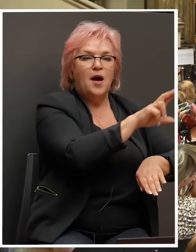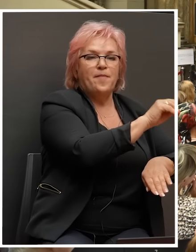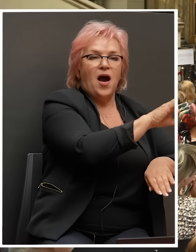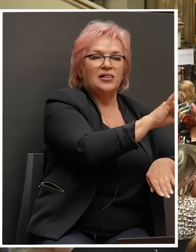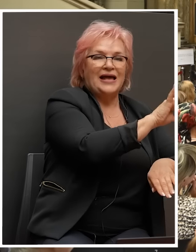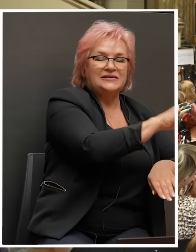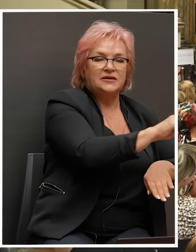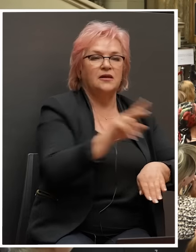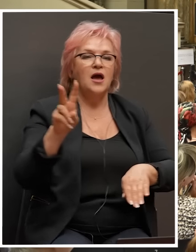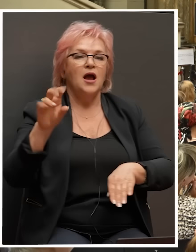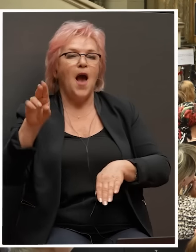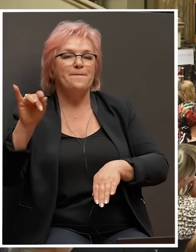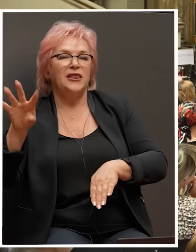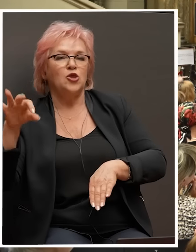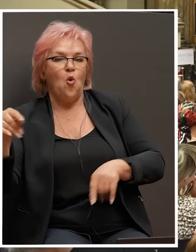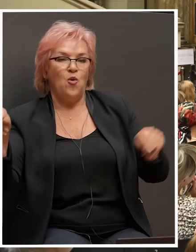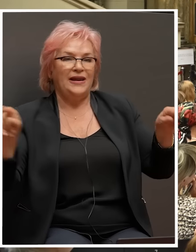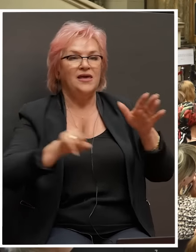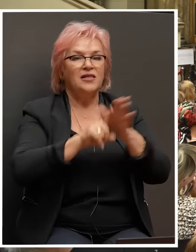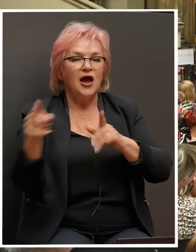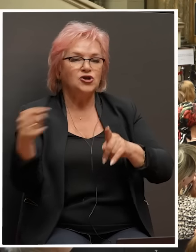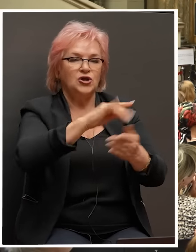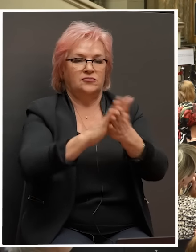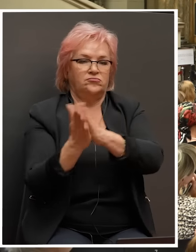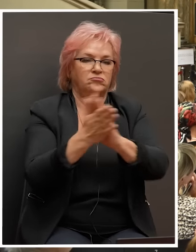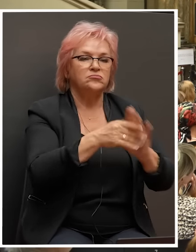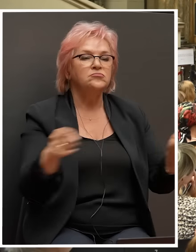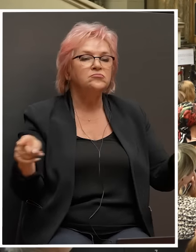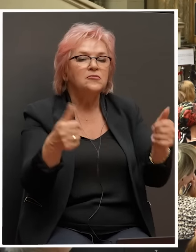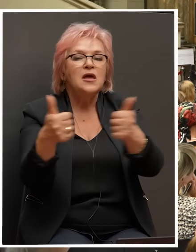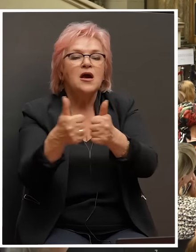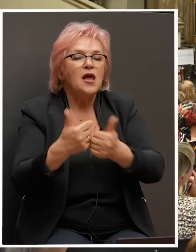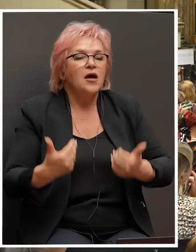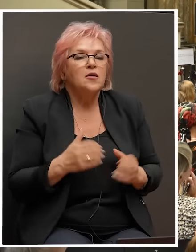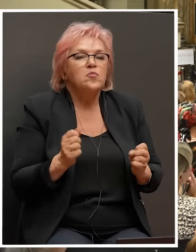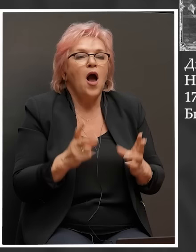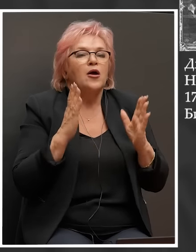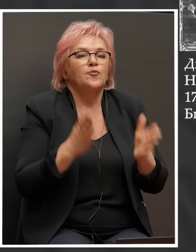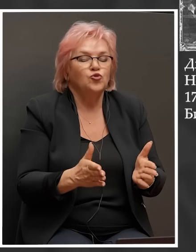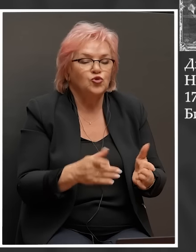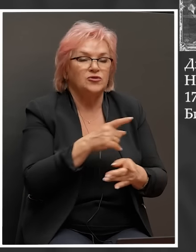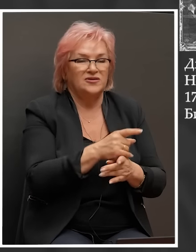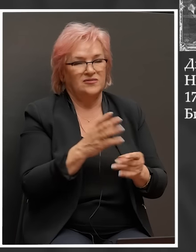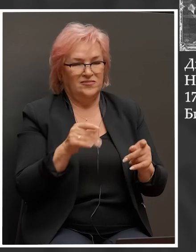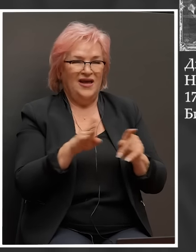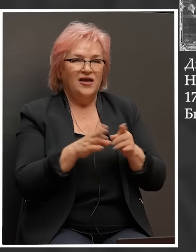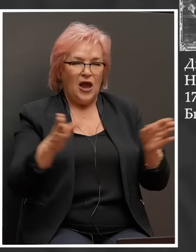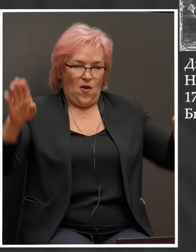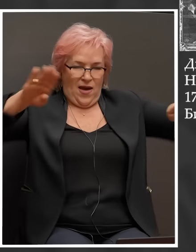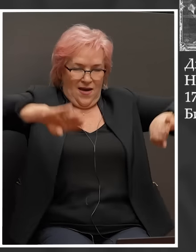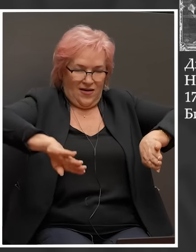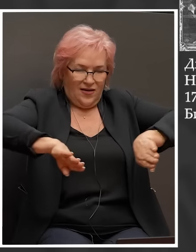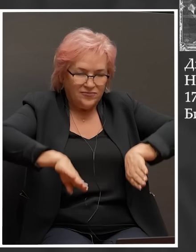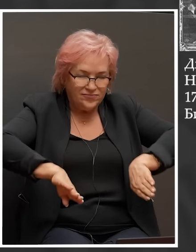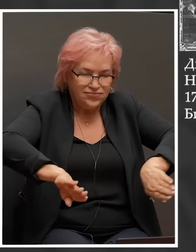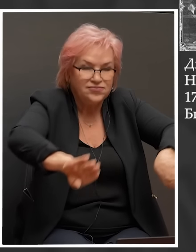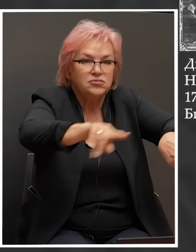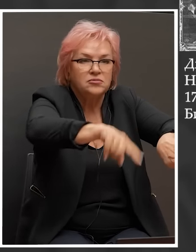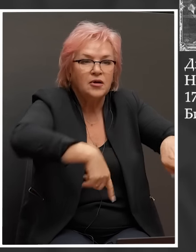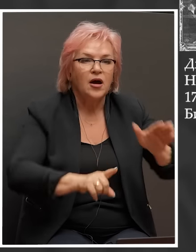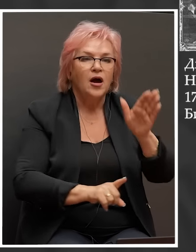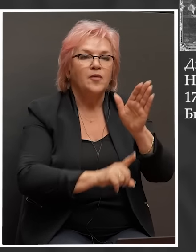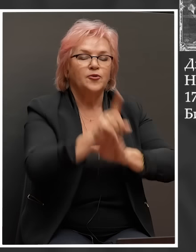и Капитолия начали договариваться о том, как они будут рядом сосуществовать. На небольшой ложбине между двумя этими холмами